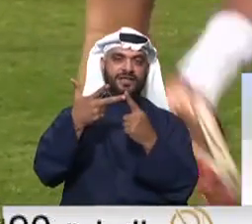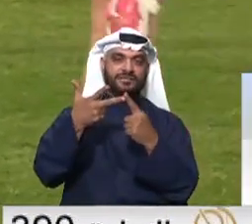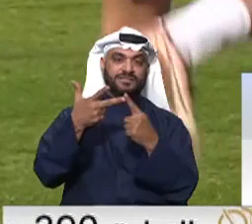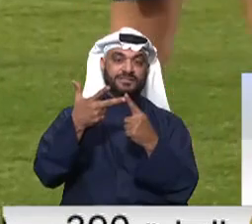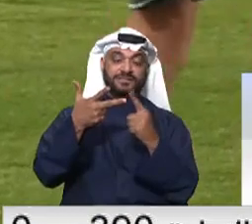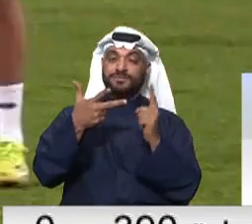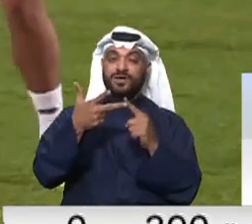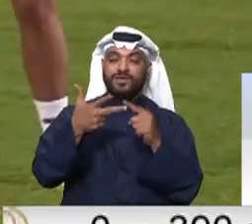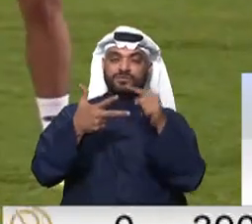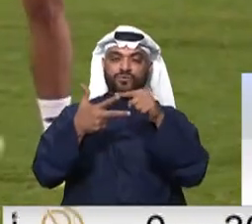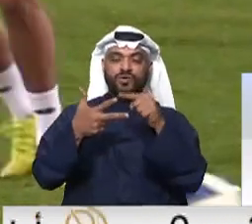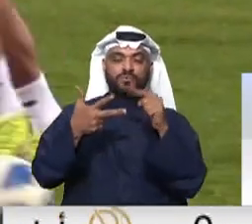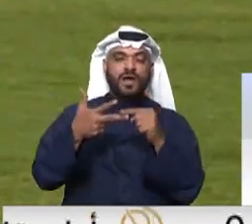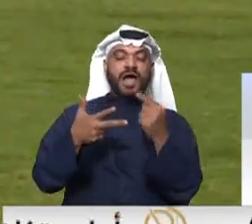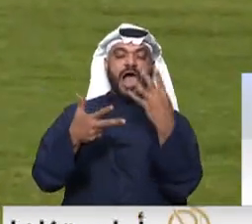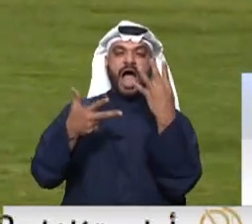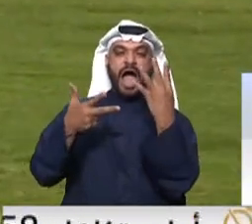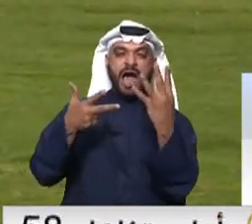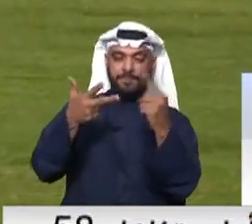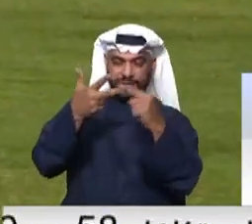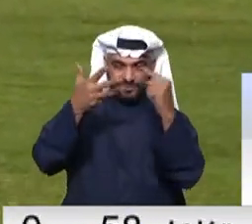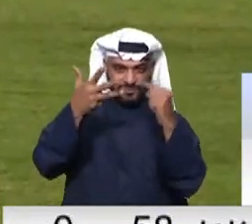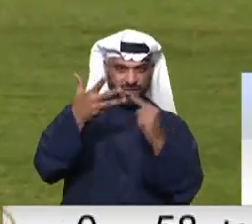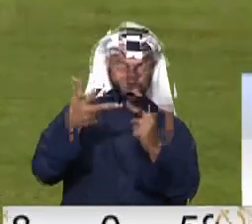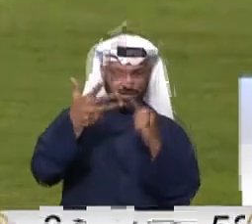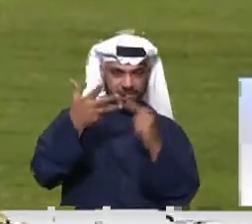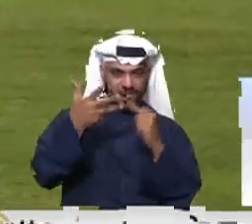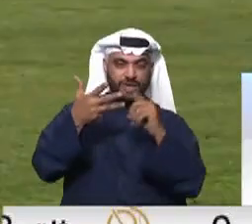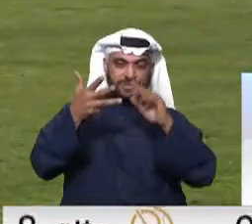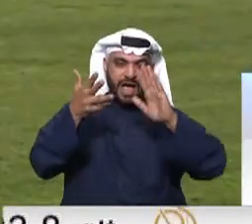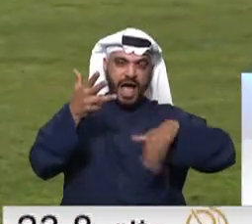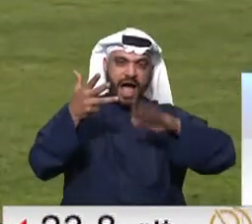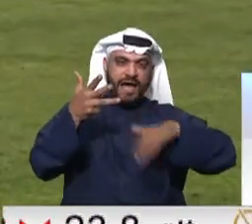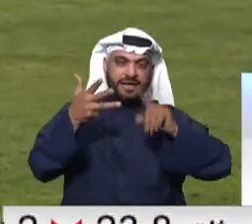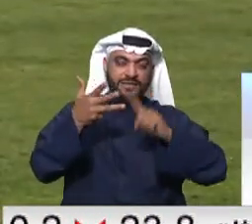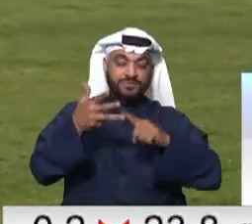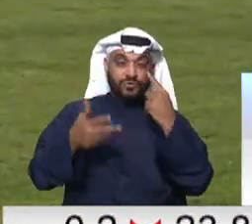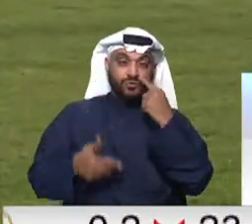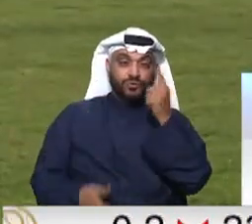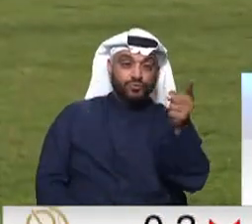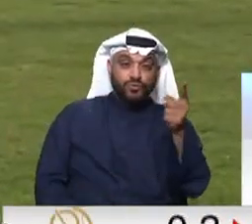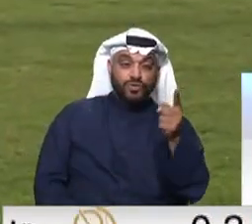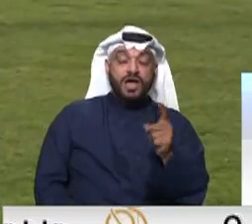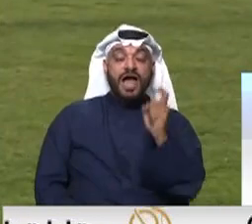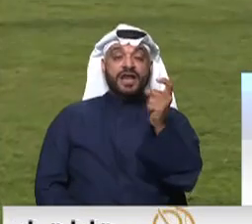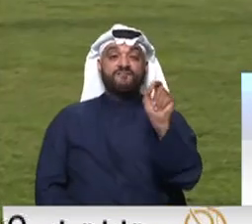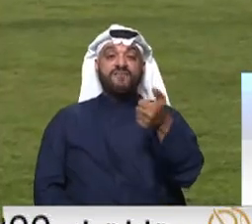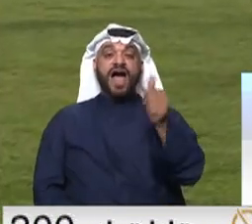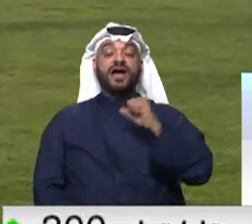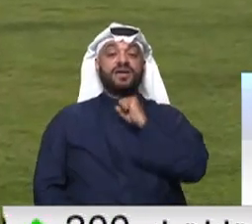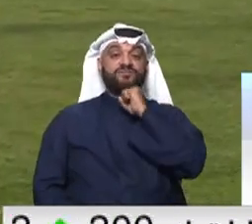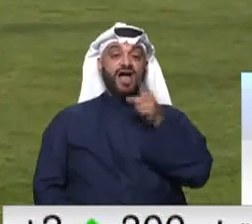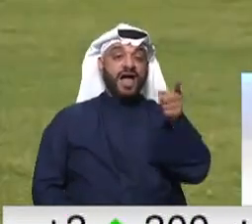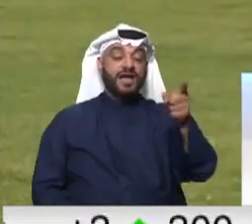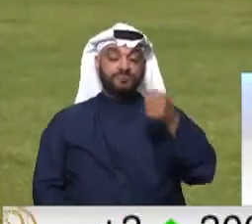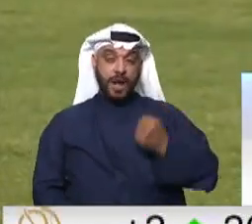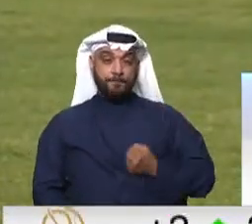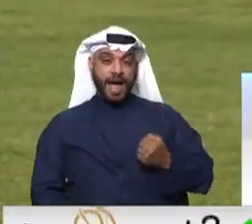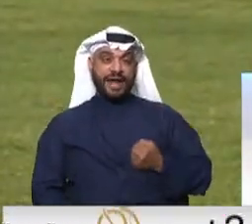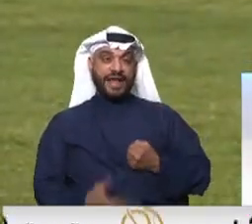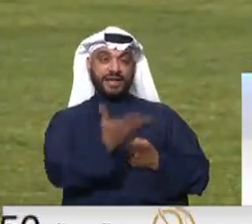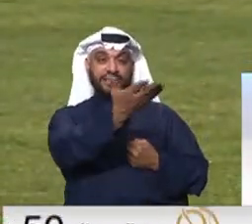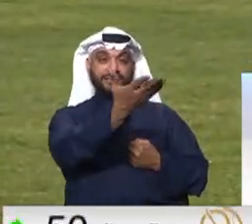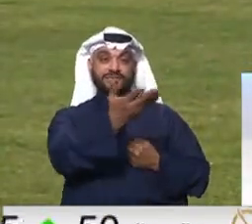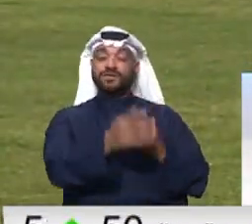متقدما بفارق اربع نقاط عن النجم صاحب المركز الاخير فيما يتصدر الرفاع البحريني المجموعه ب 13 نقطه